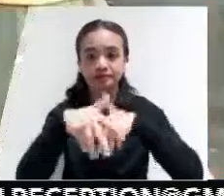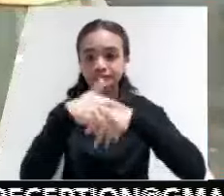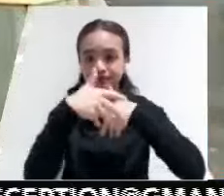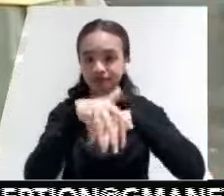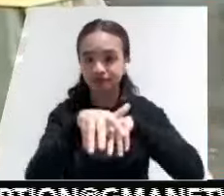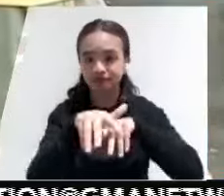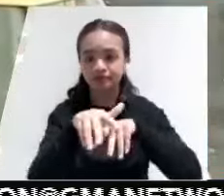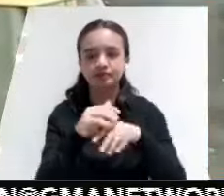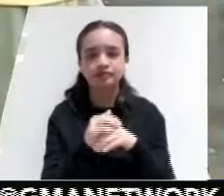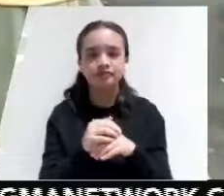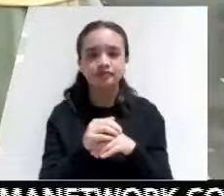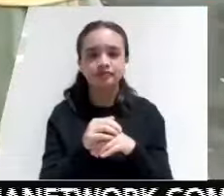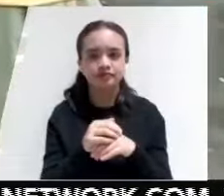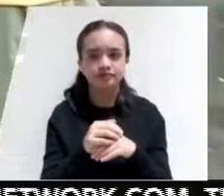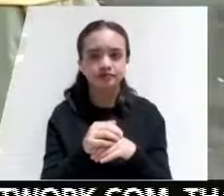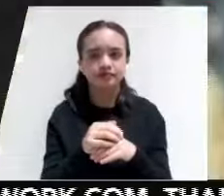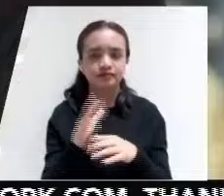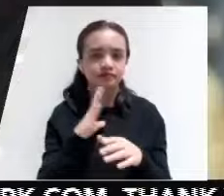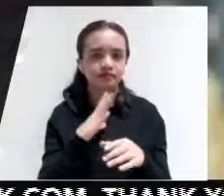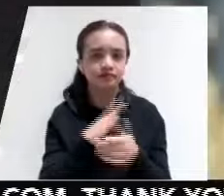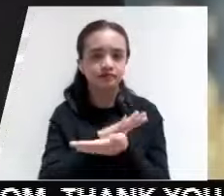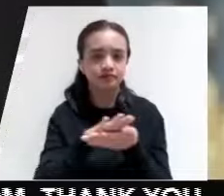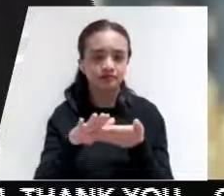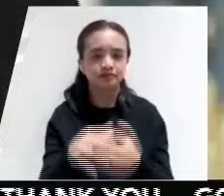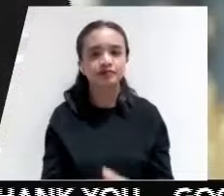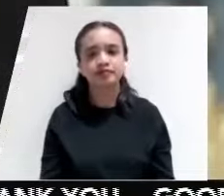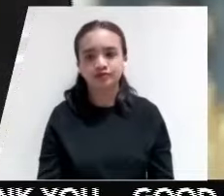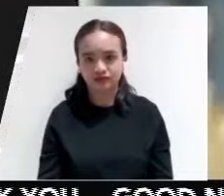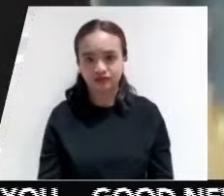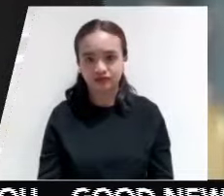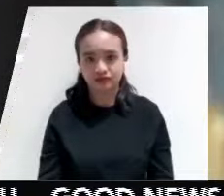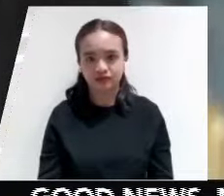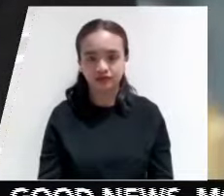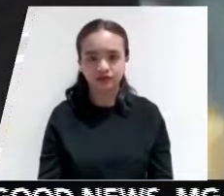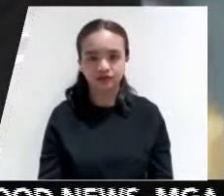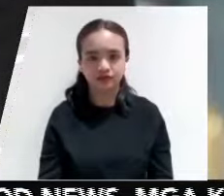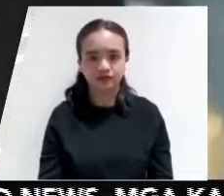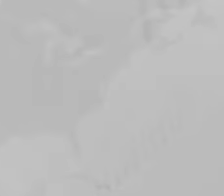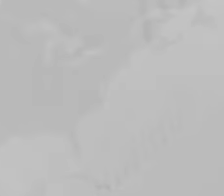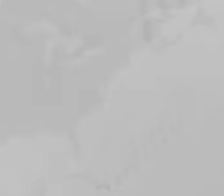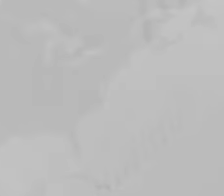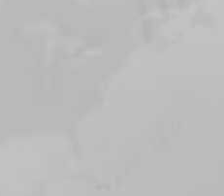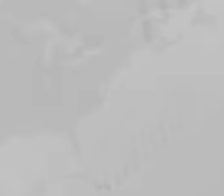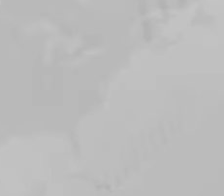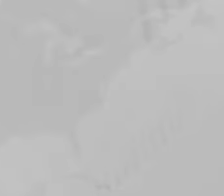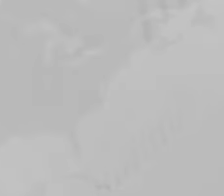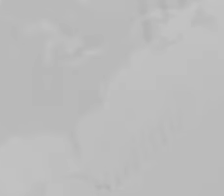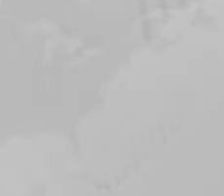natin. Para sa GMA Integrated News, Mariz Umali, nakatutok, 24 oras.